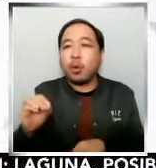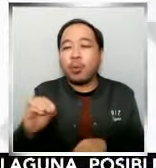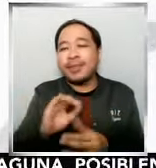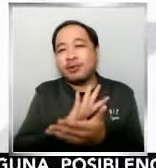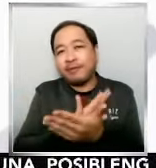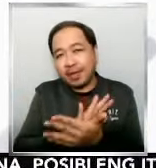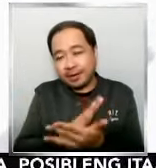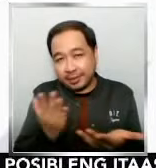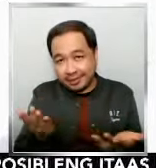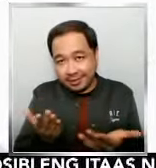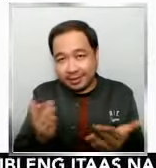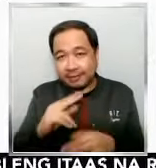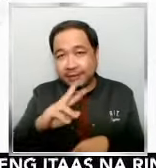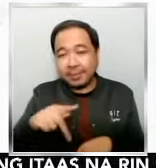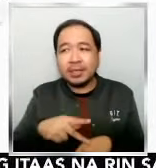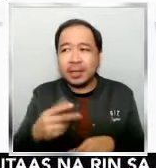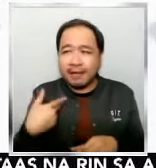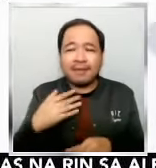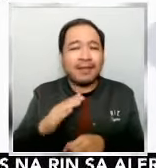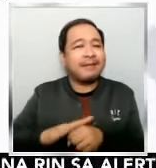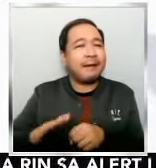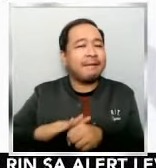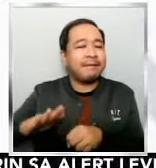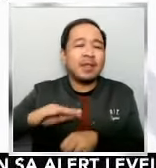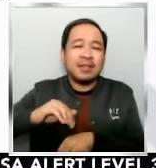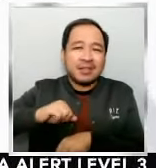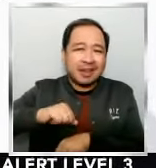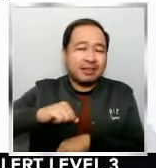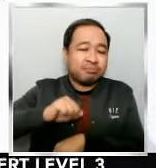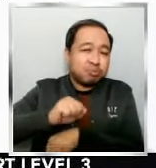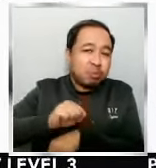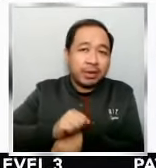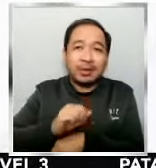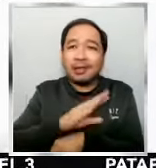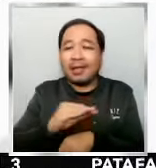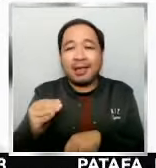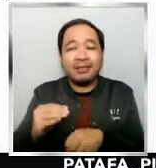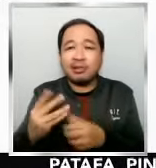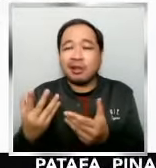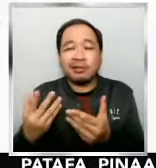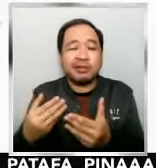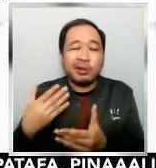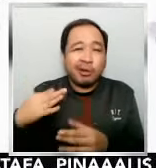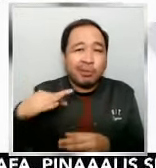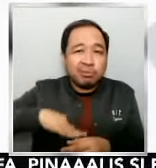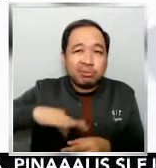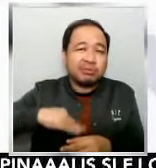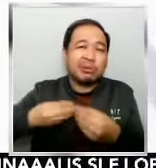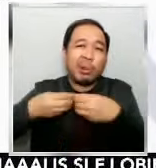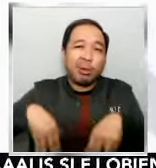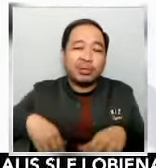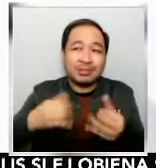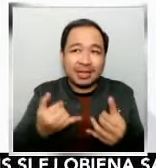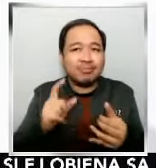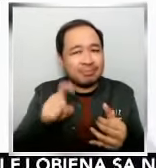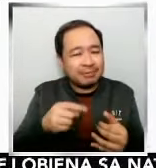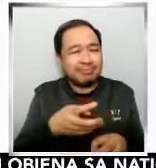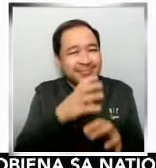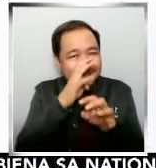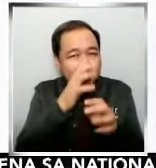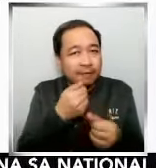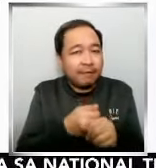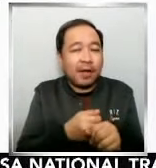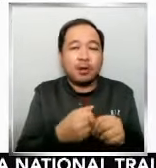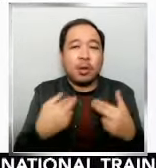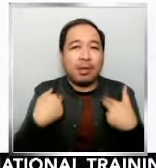Marami na raw trabaho at kabuhayan ang nawala dahil sa sunod-sunod na lockdown. Kaya mahalaga ang istriktong pagpapatupad ng mga protocol, pati na rin ang